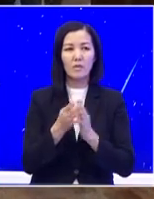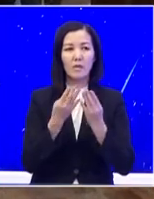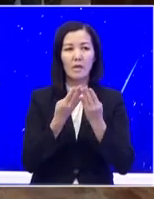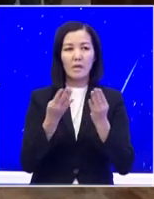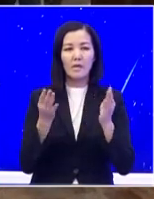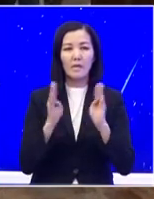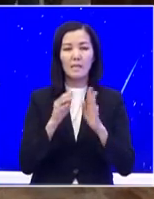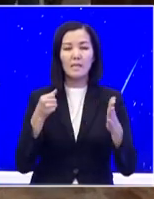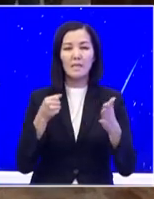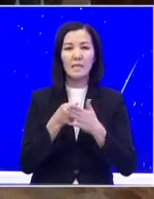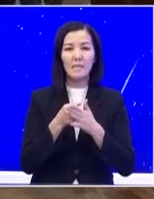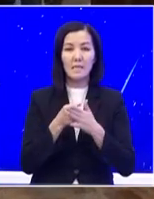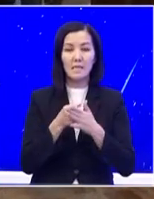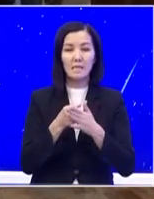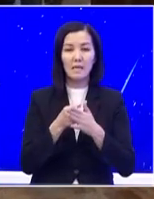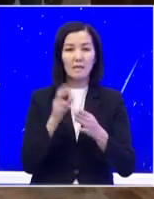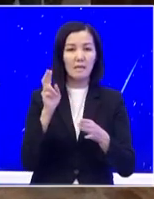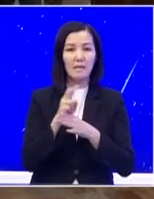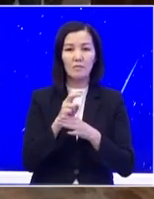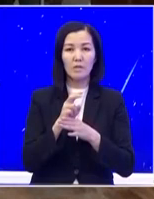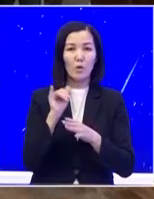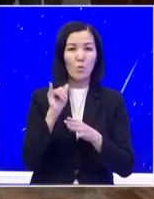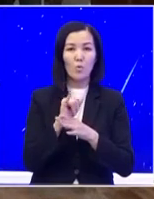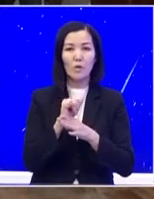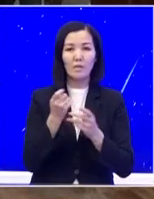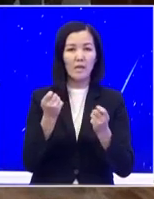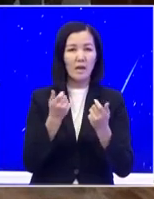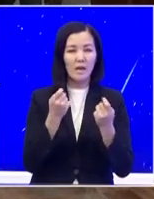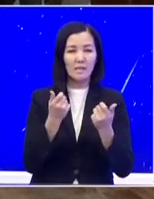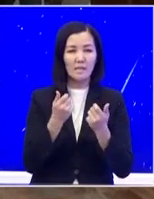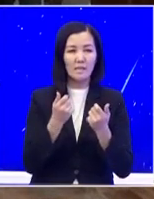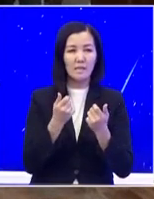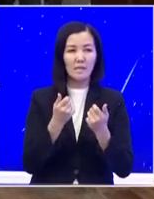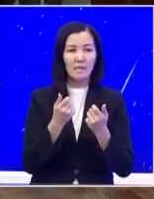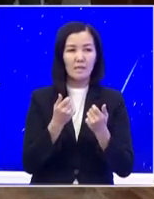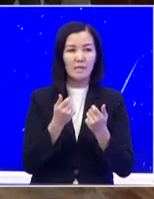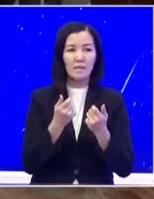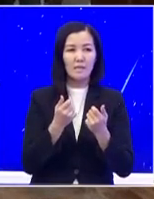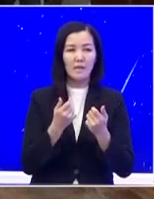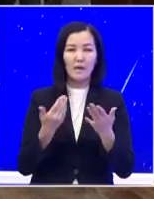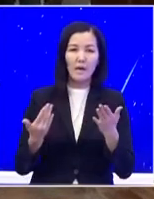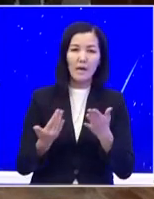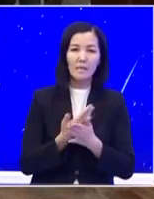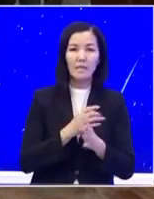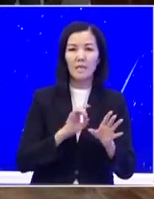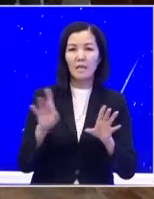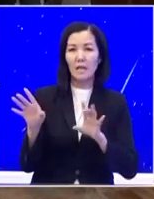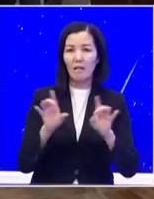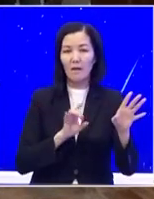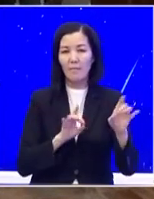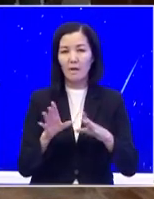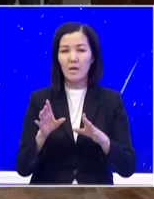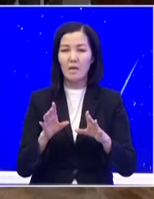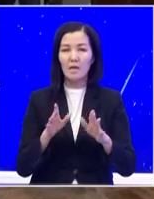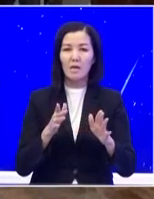жатқан қонақтар қазір жоқ. Оның бәрін қайтадан қонақтарын бәрін жинау үшін маркетингке қайтадан шығым шығару керек бізге.